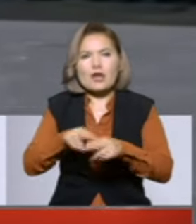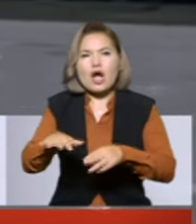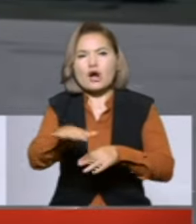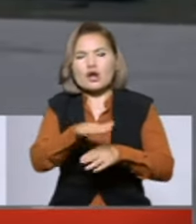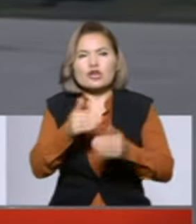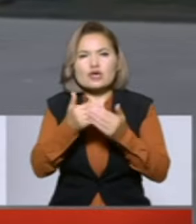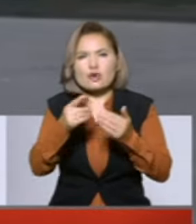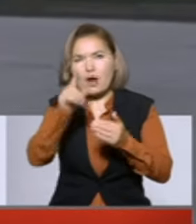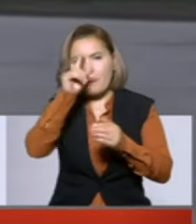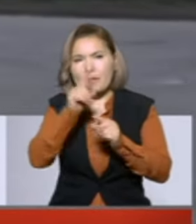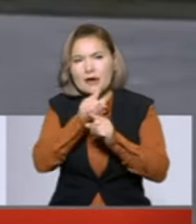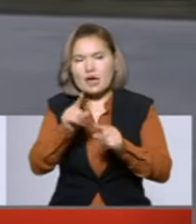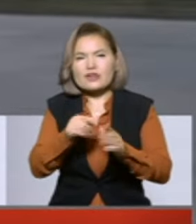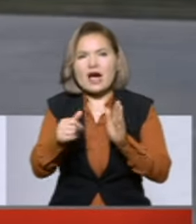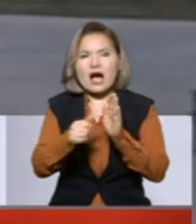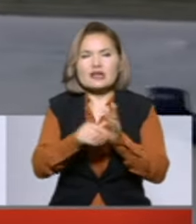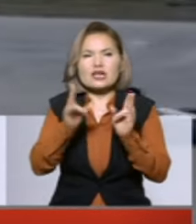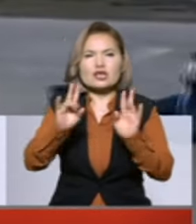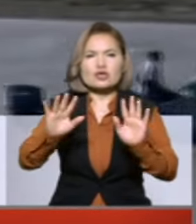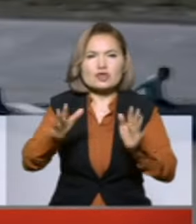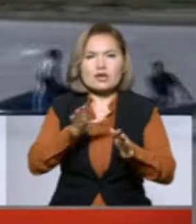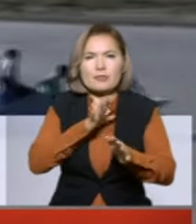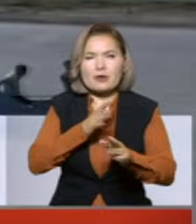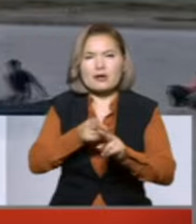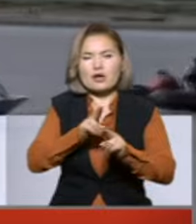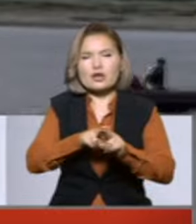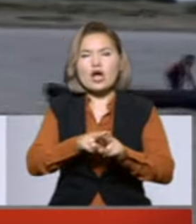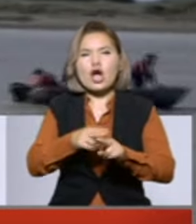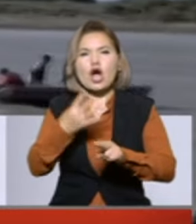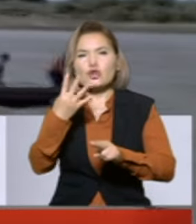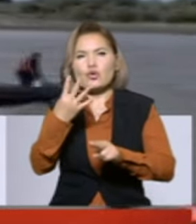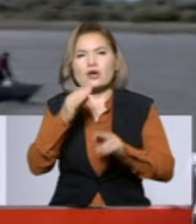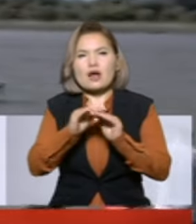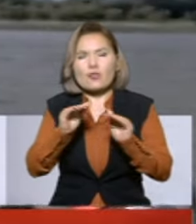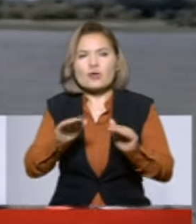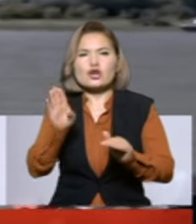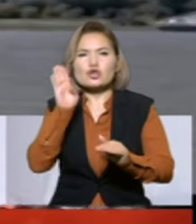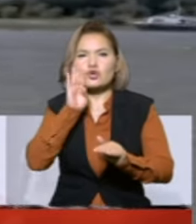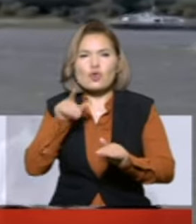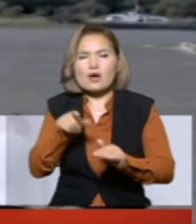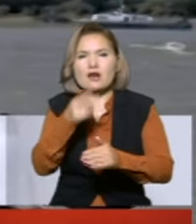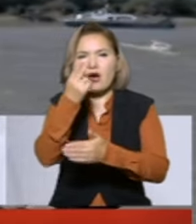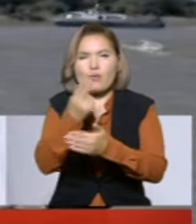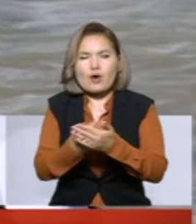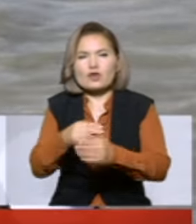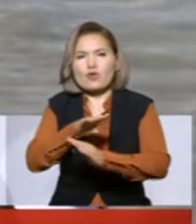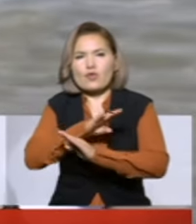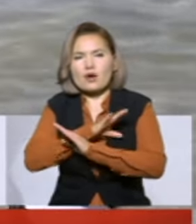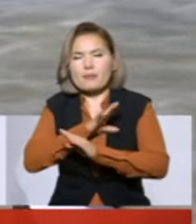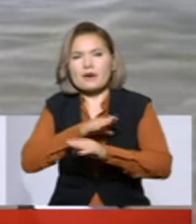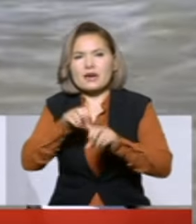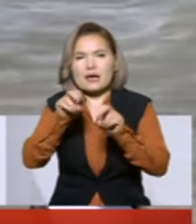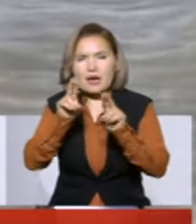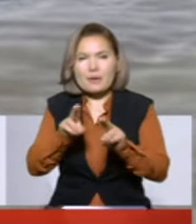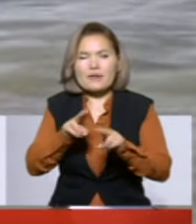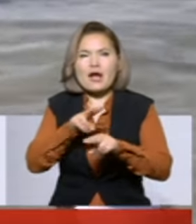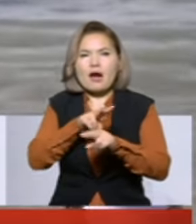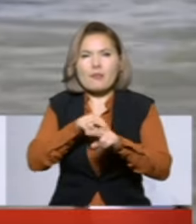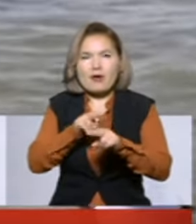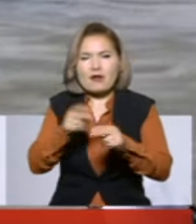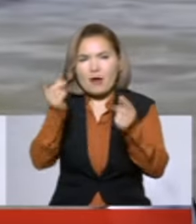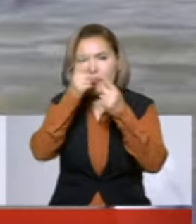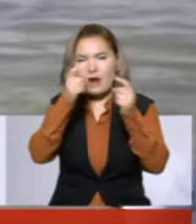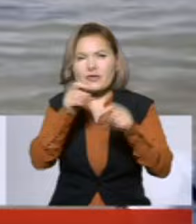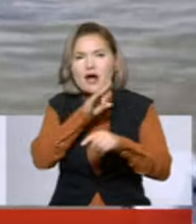өңірдегі соңғы бір айда болған 6-шы қайғылы оқиға. Бұған дейін 4 жеткіншек өзенге батып ажал құшқан еді. Арнайы мамандар